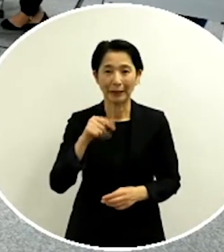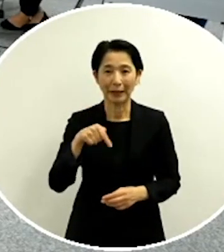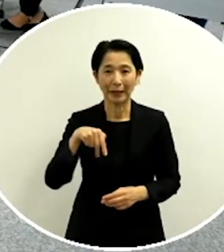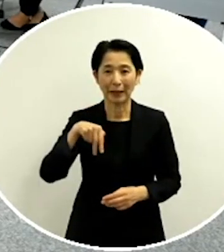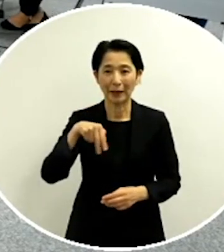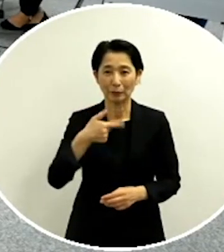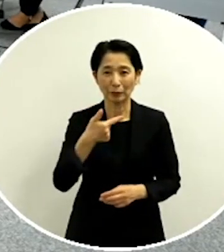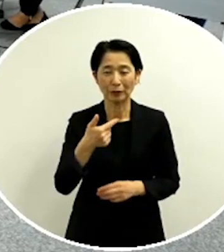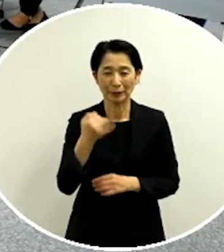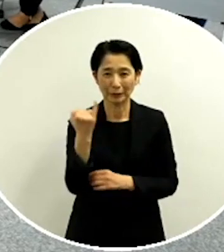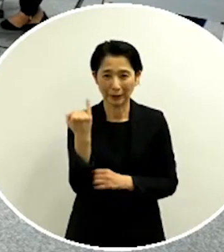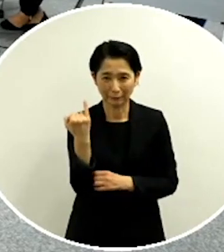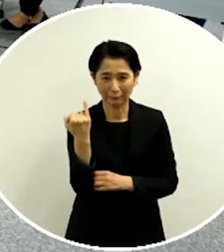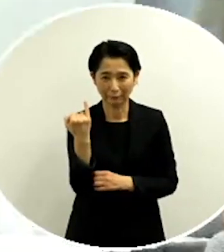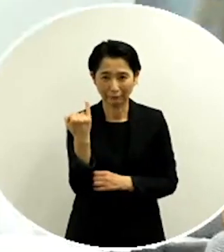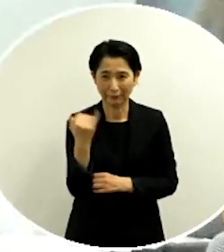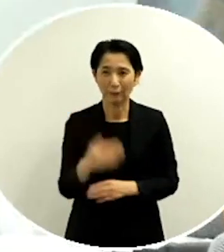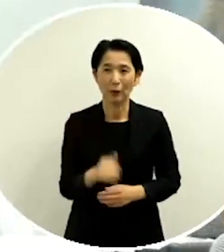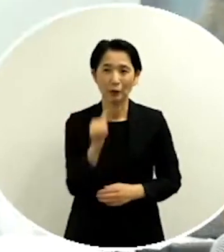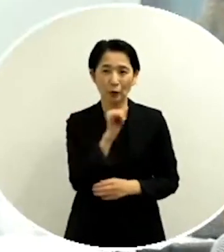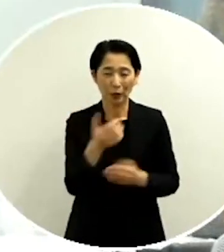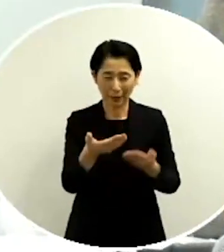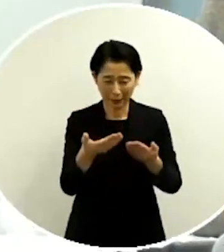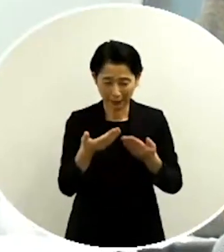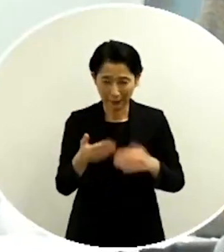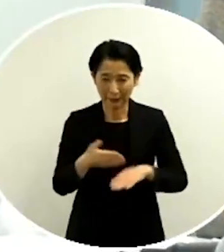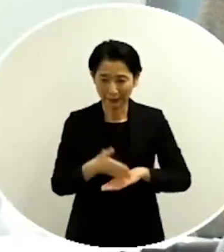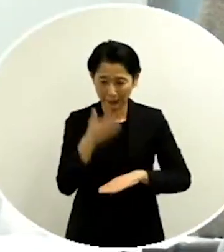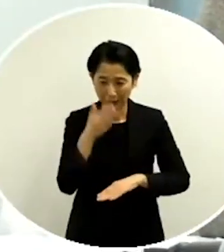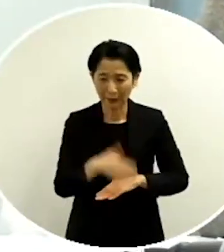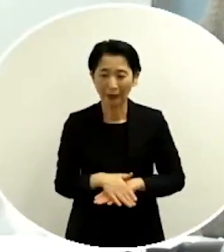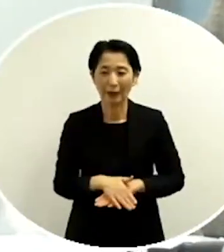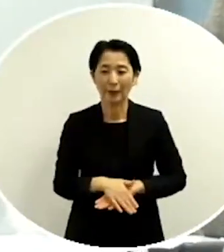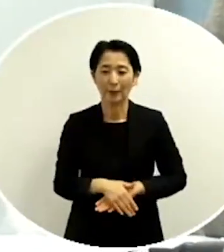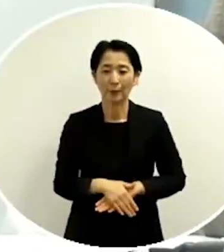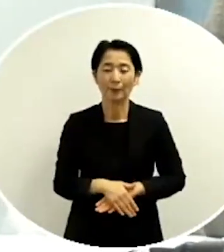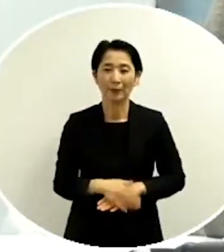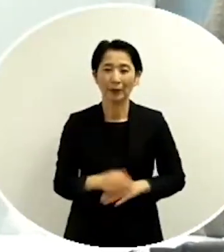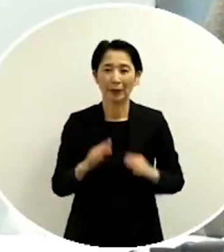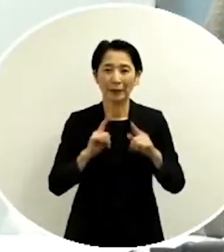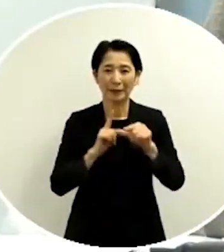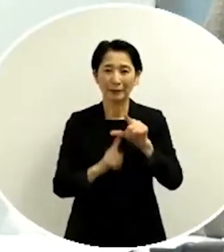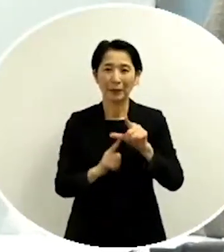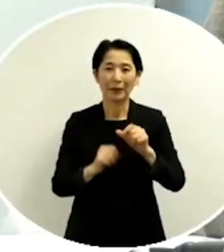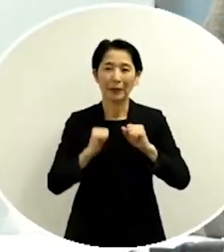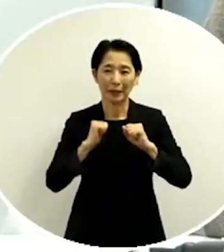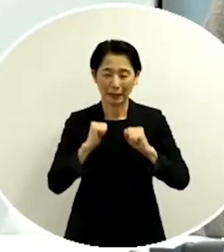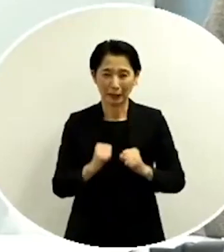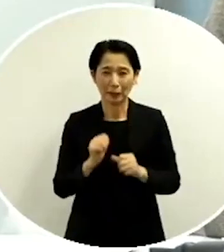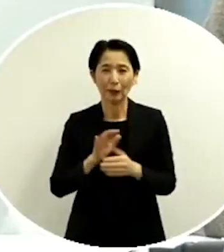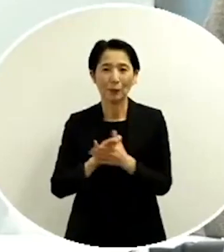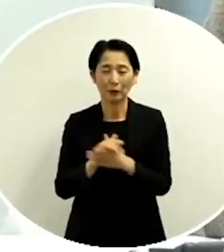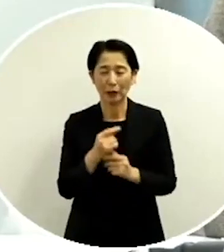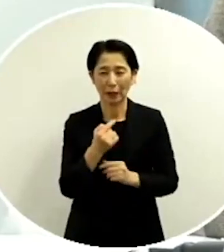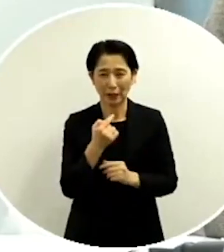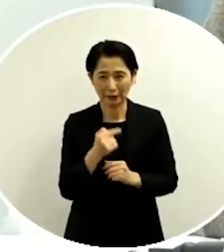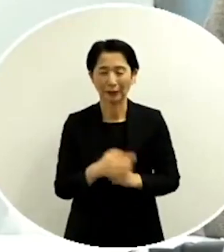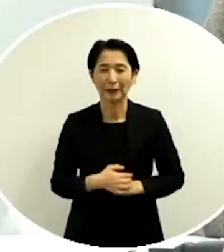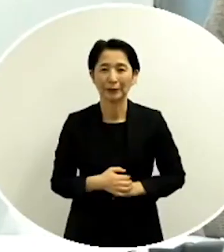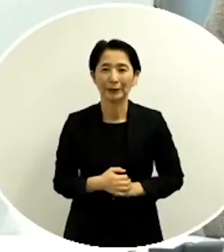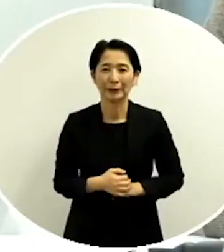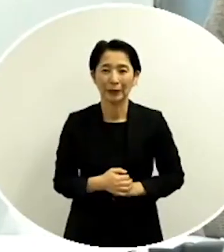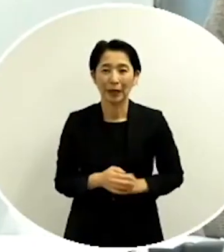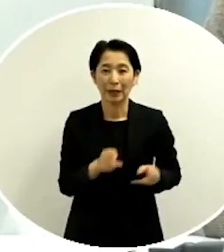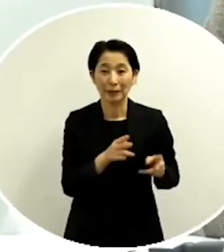ますご紹介ありがとうございます千葉県在住のパートナーズいけばです私はパートナーズ